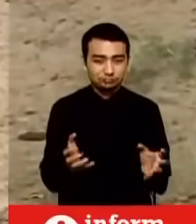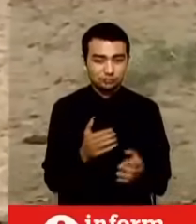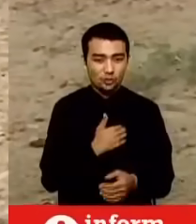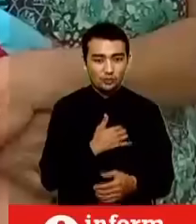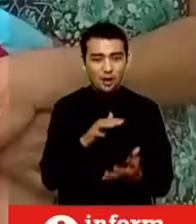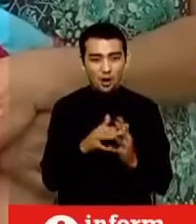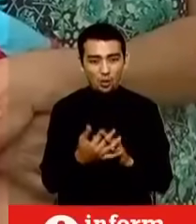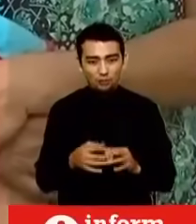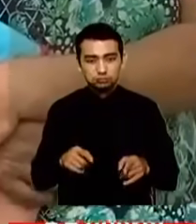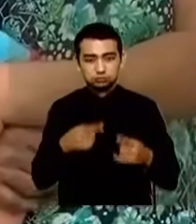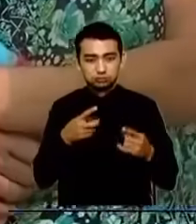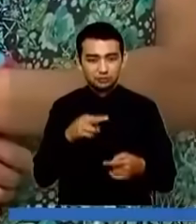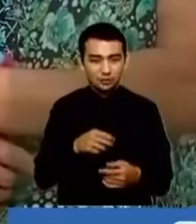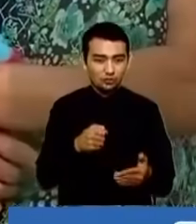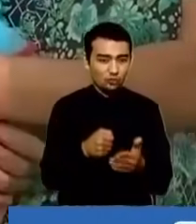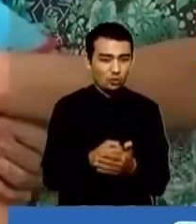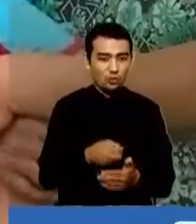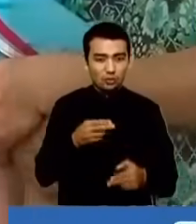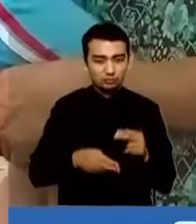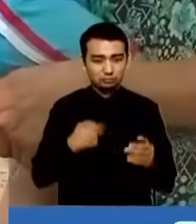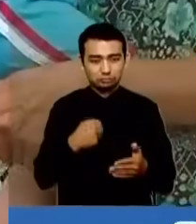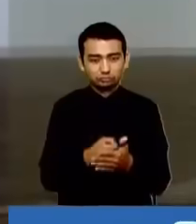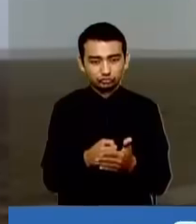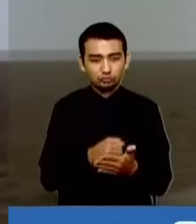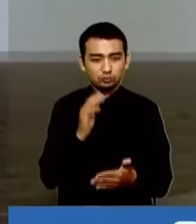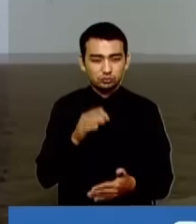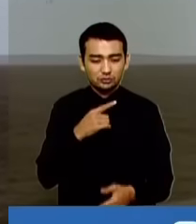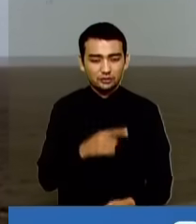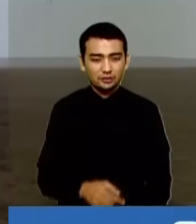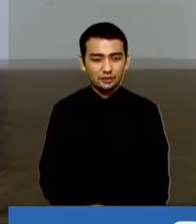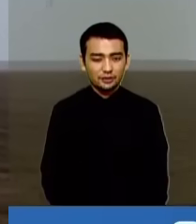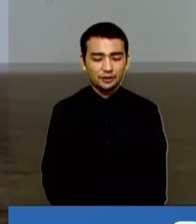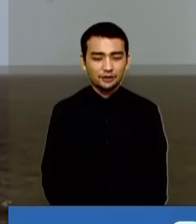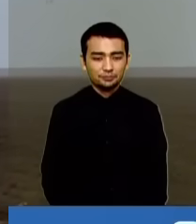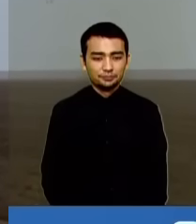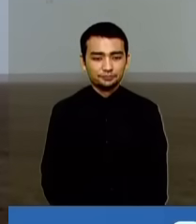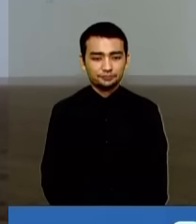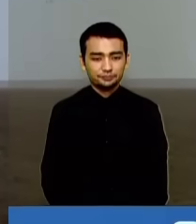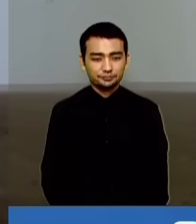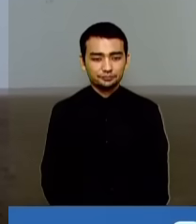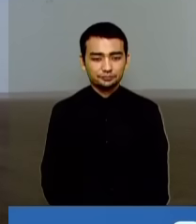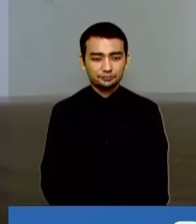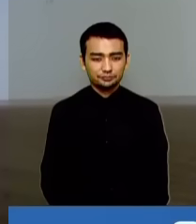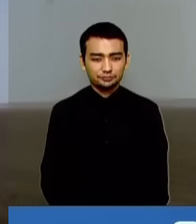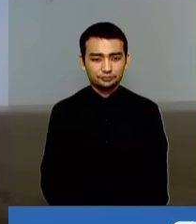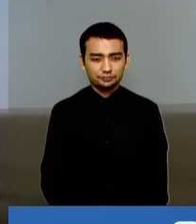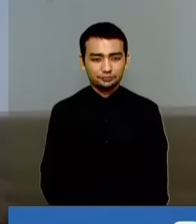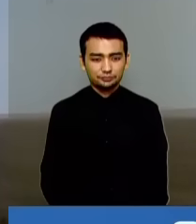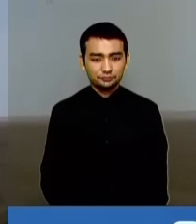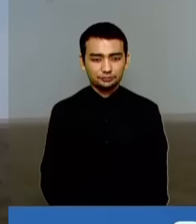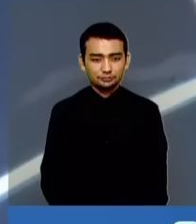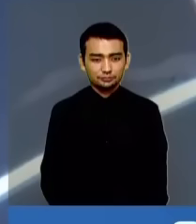ауылдарын көркейту үшін соңына дейін күресетіндерін жеткізді. Жұлдыз Тілеухан, Фархат Тәжібаев, Информ Бюро, Атырау